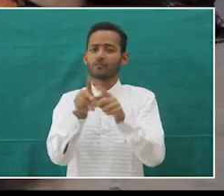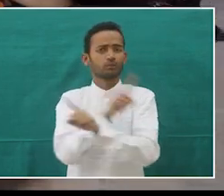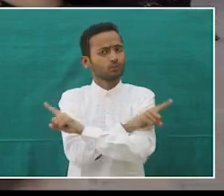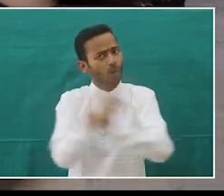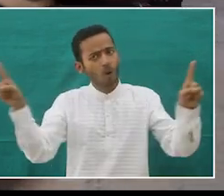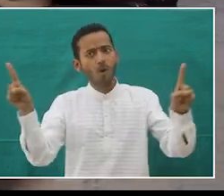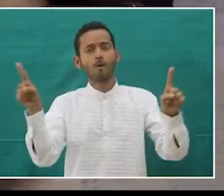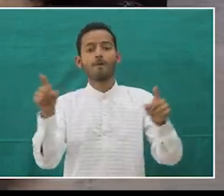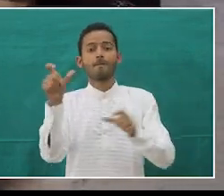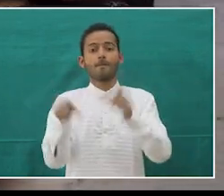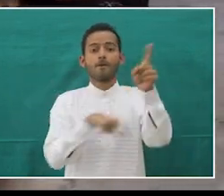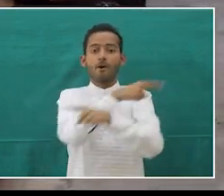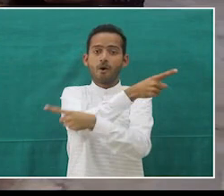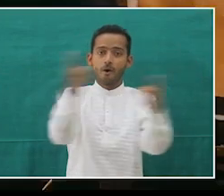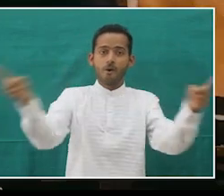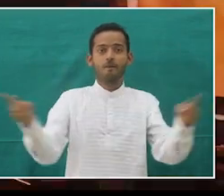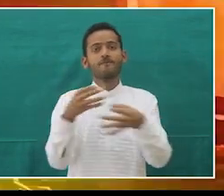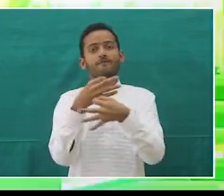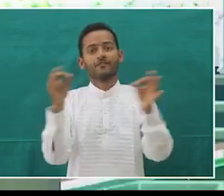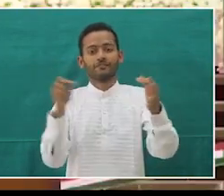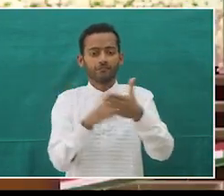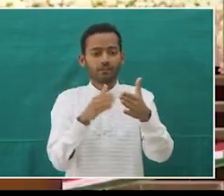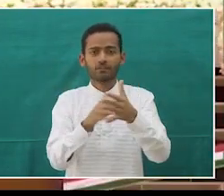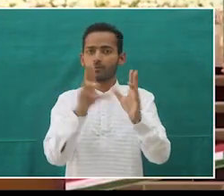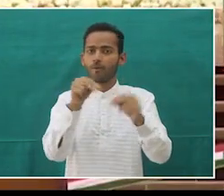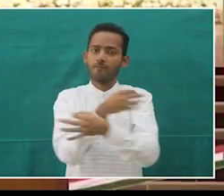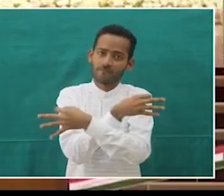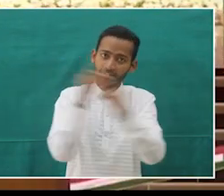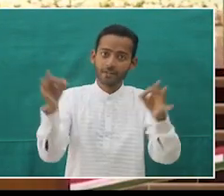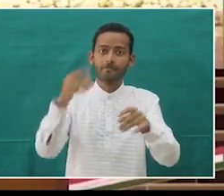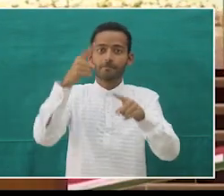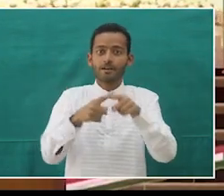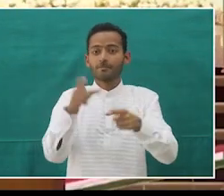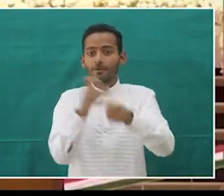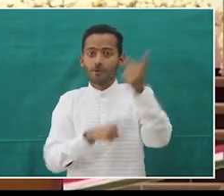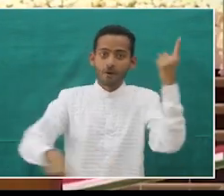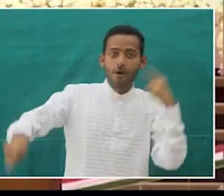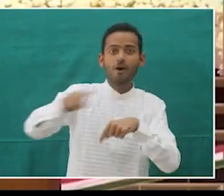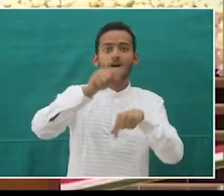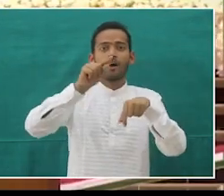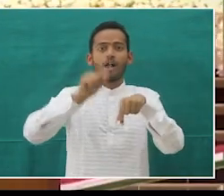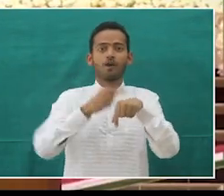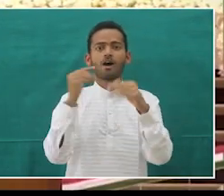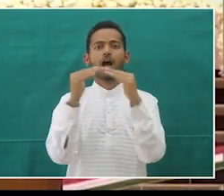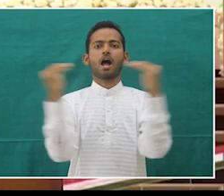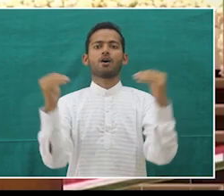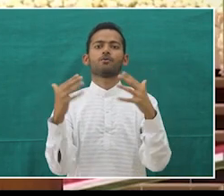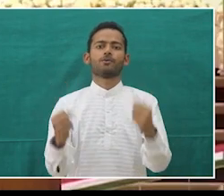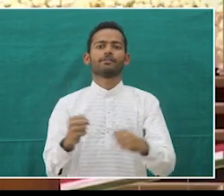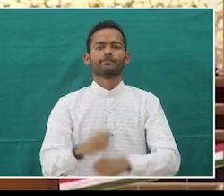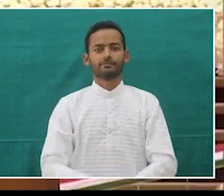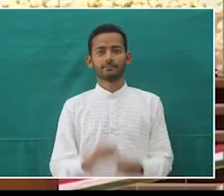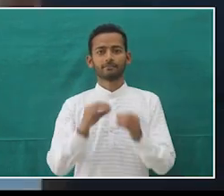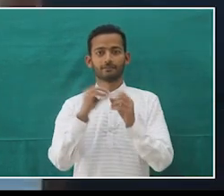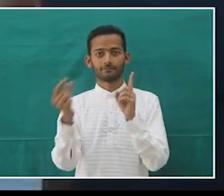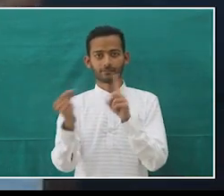उसका खुला मैदान होना चाहिए और हमारी सरकार लगातार मध्य वर्ग के इन सपनों को पूरा करने के लिए कम